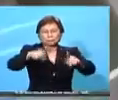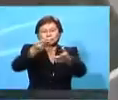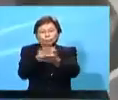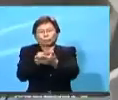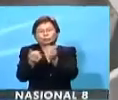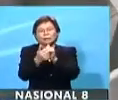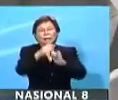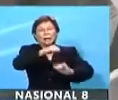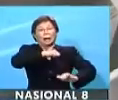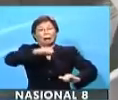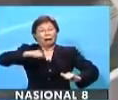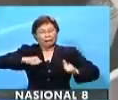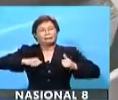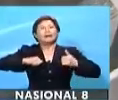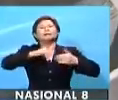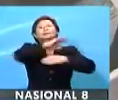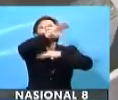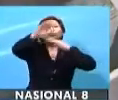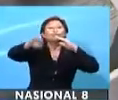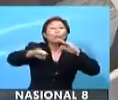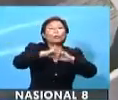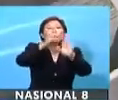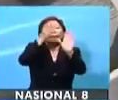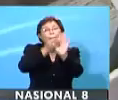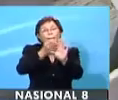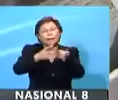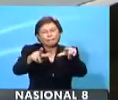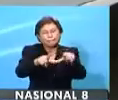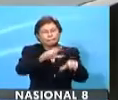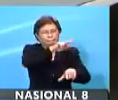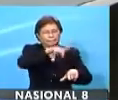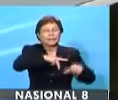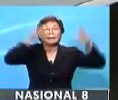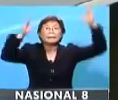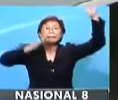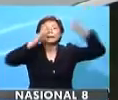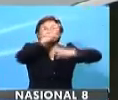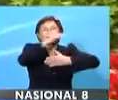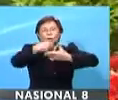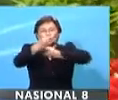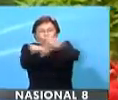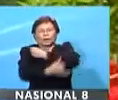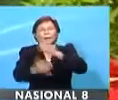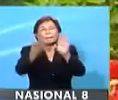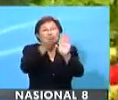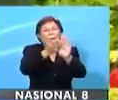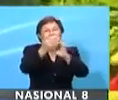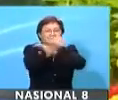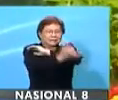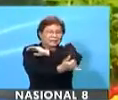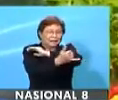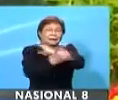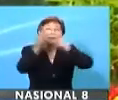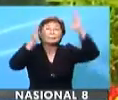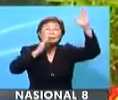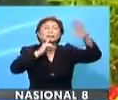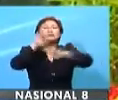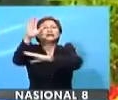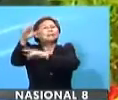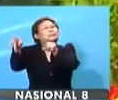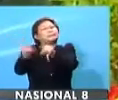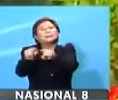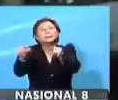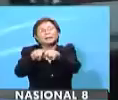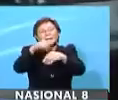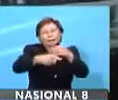dengan ahli-ahlinya termasuk semua bank berlesen milik tempatan dan asing. Bank negara juga memberi jaminan yang sama